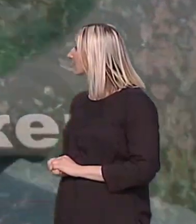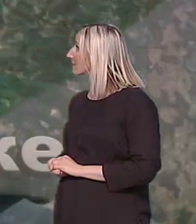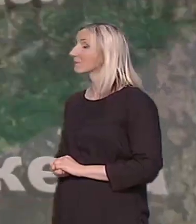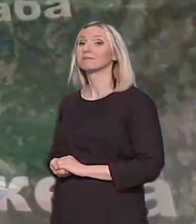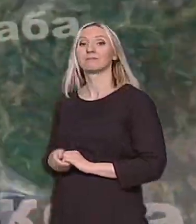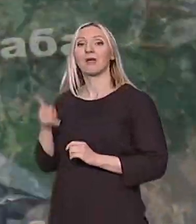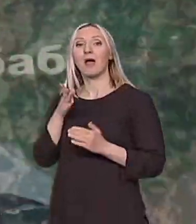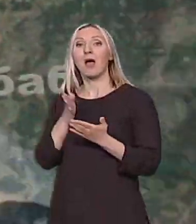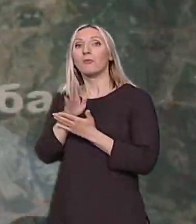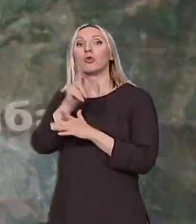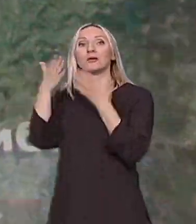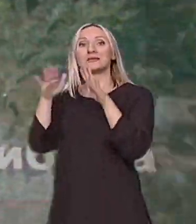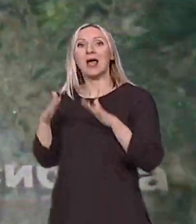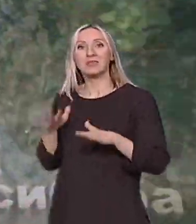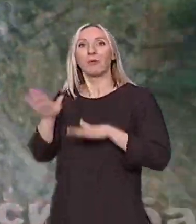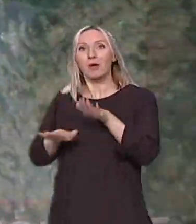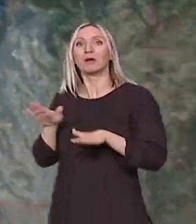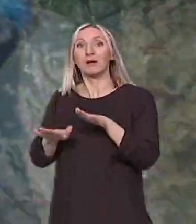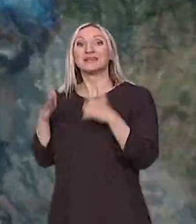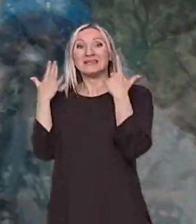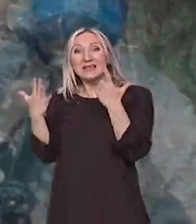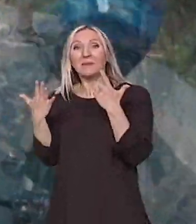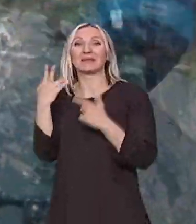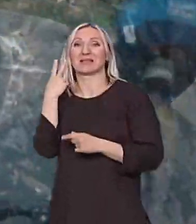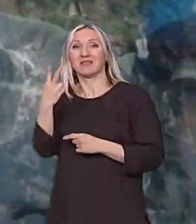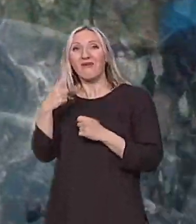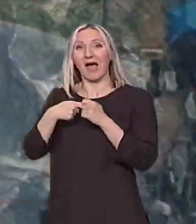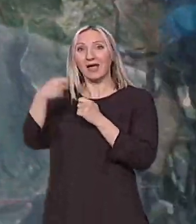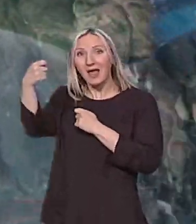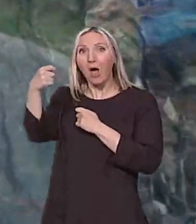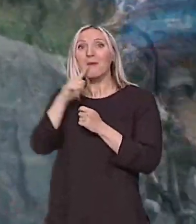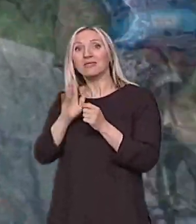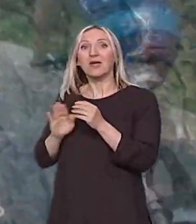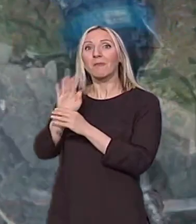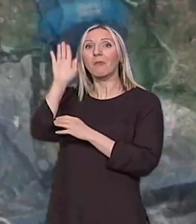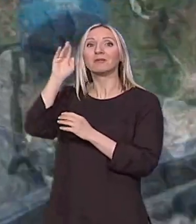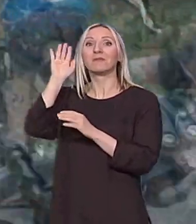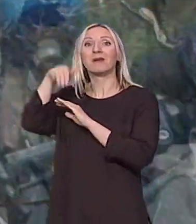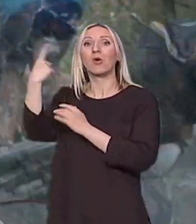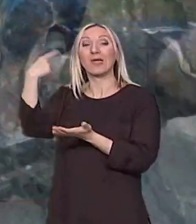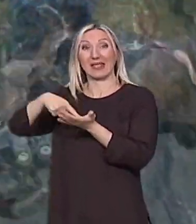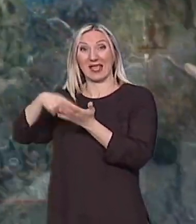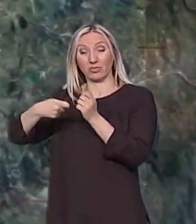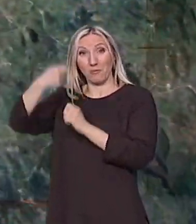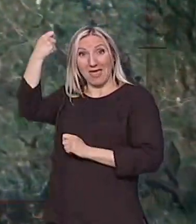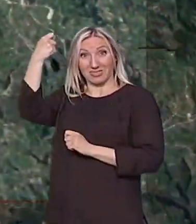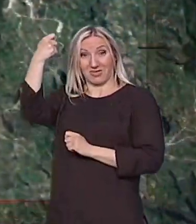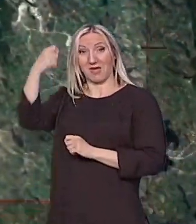Na putu do Zlatibora pedala je valjalo okretati 72 km i popeti se na više od 1000 metara nadmorske